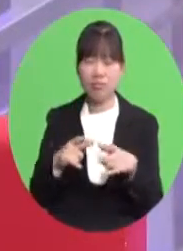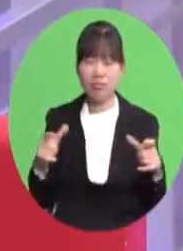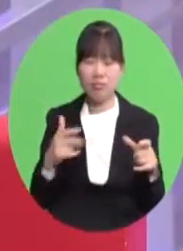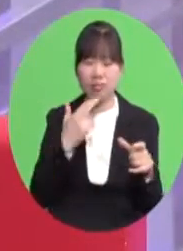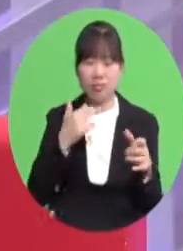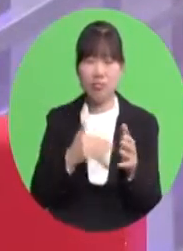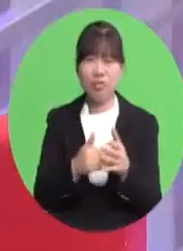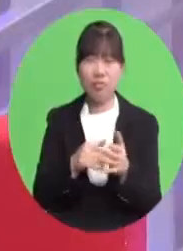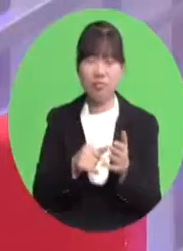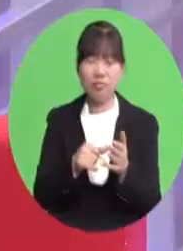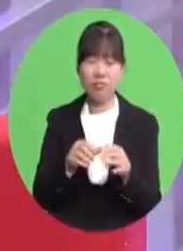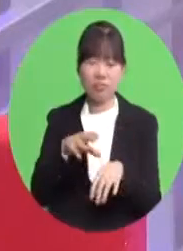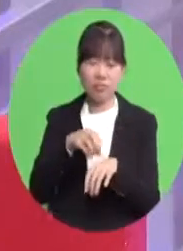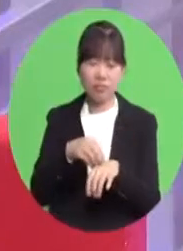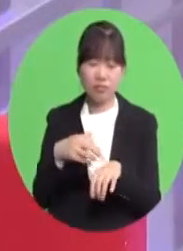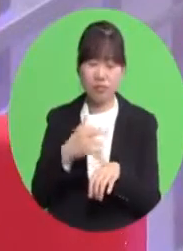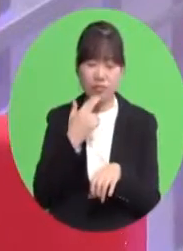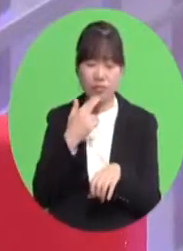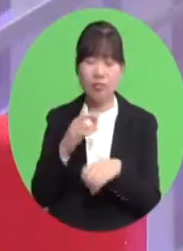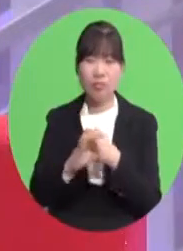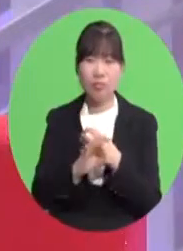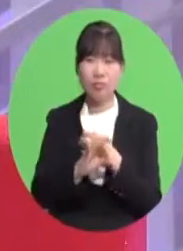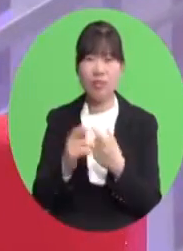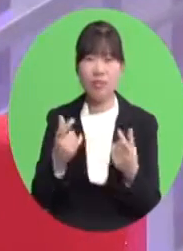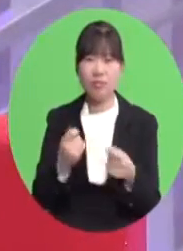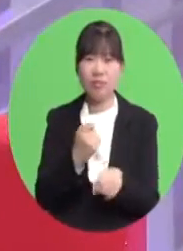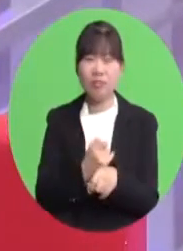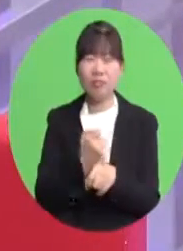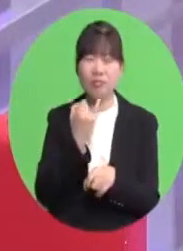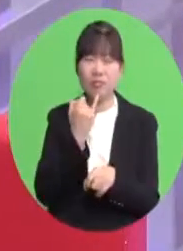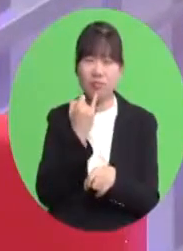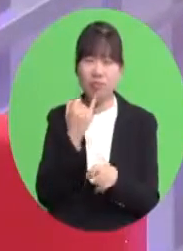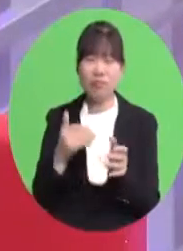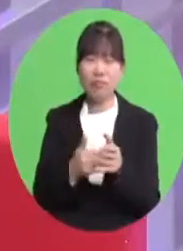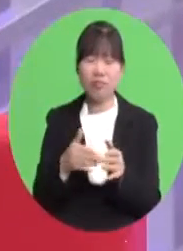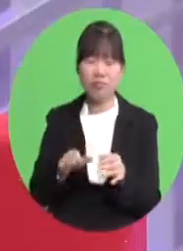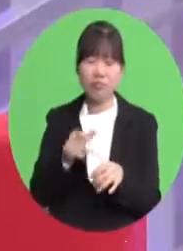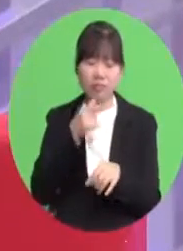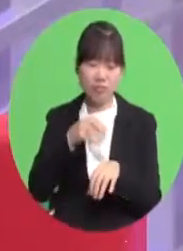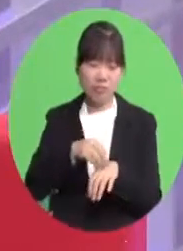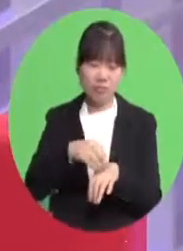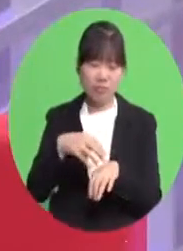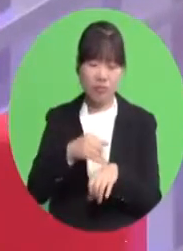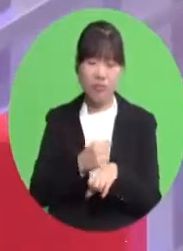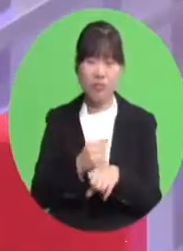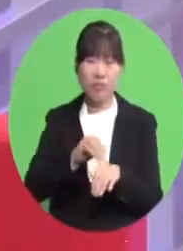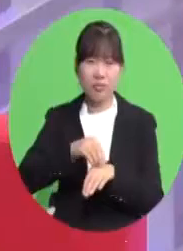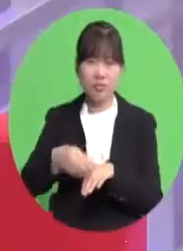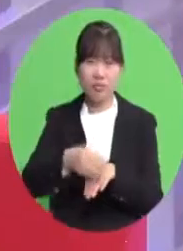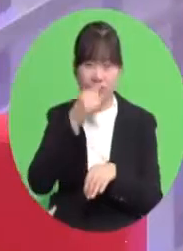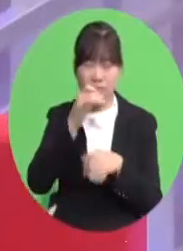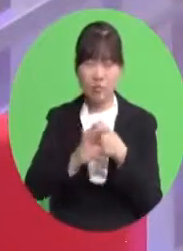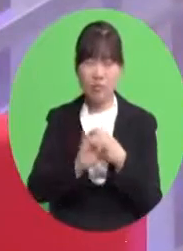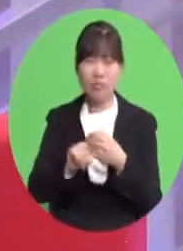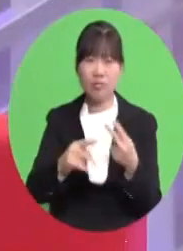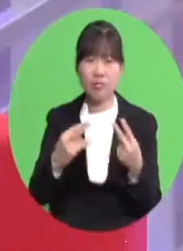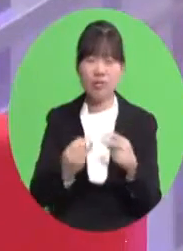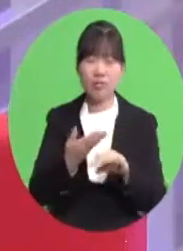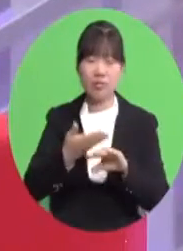않고 물집이 없는 상처라면 그렇게 하셔도 상관없을 것 같아요. 네. 하지만 물집이 잡히거나 피부가 벗겨졌다고 하면 그건